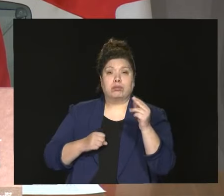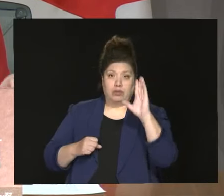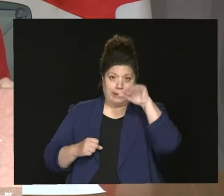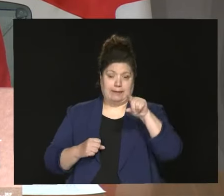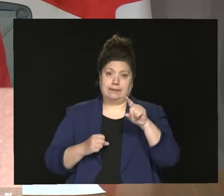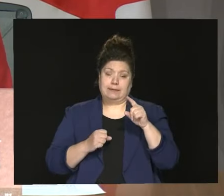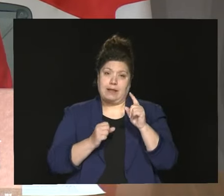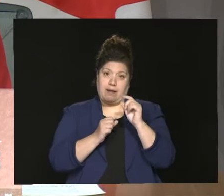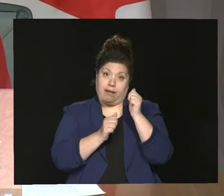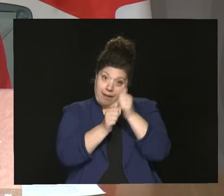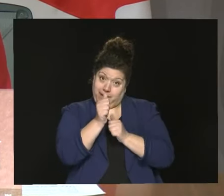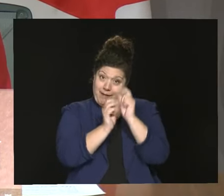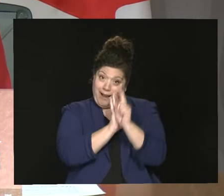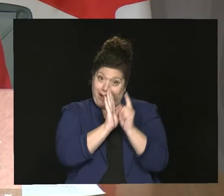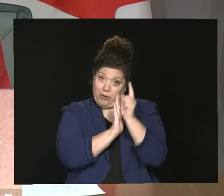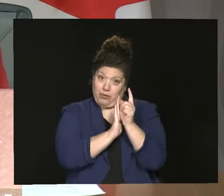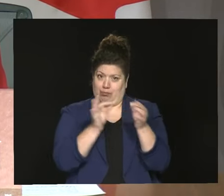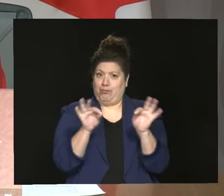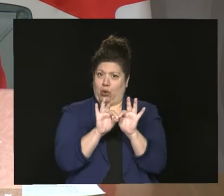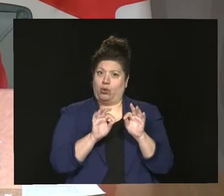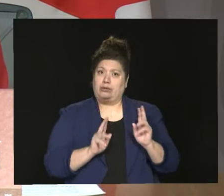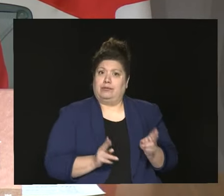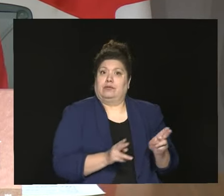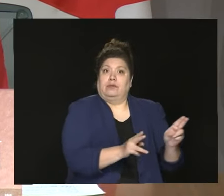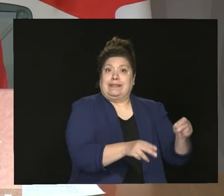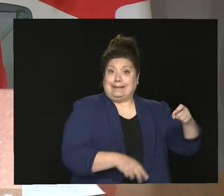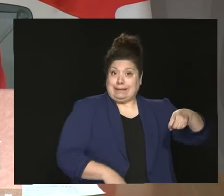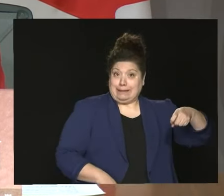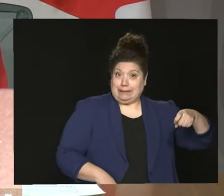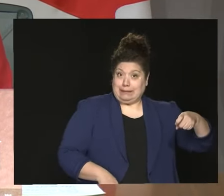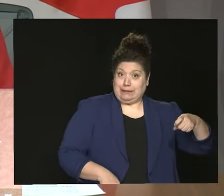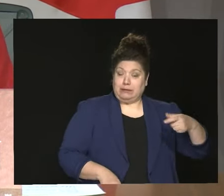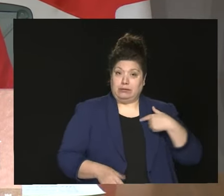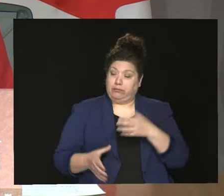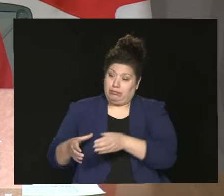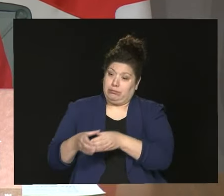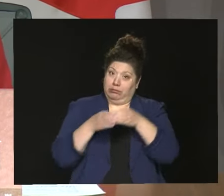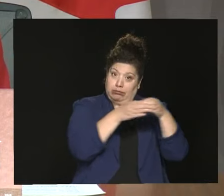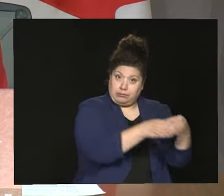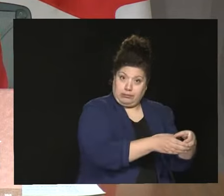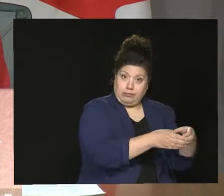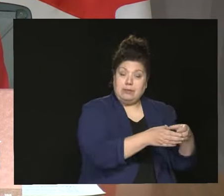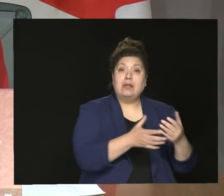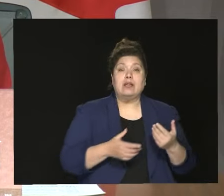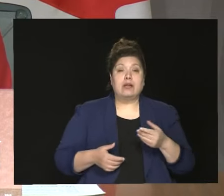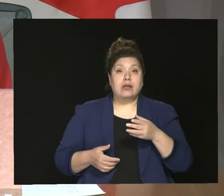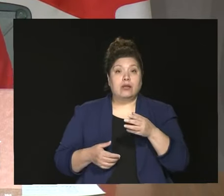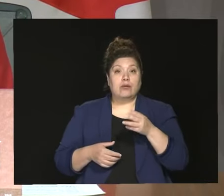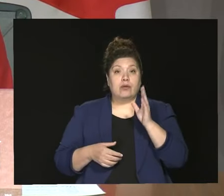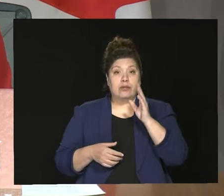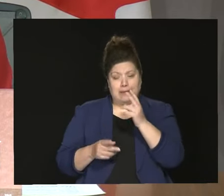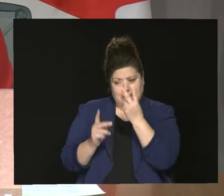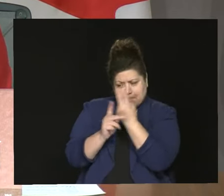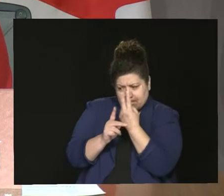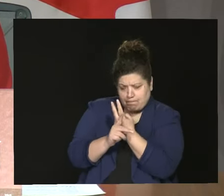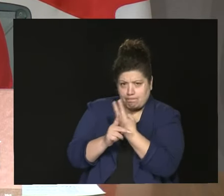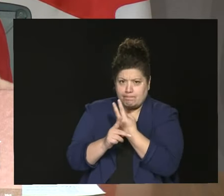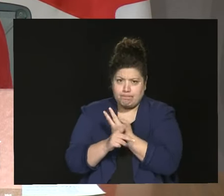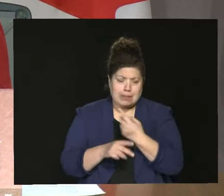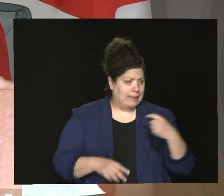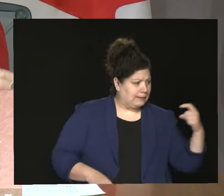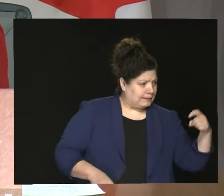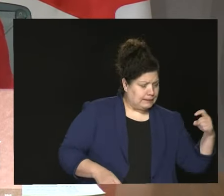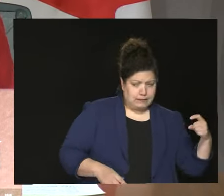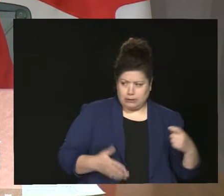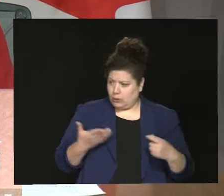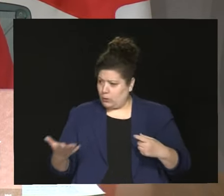temps pour préciser exactement qui sera envoyé et où les gens seront envoyés. Mais